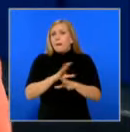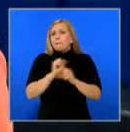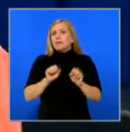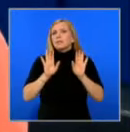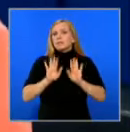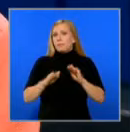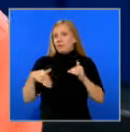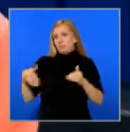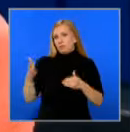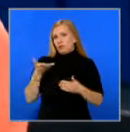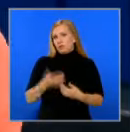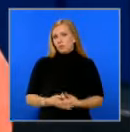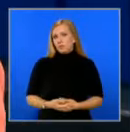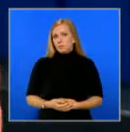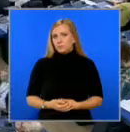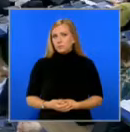бавим